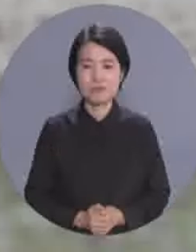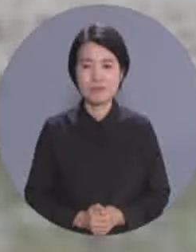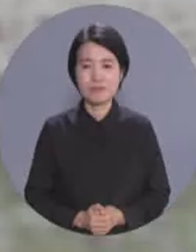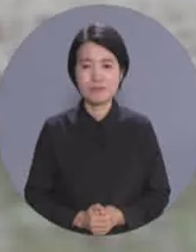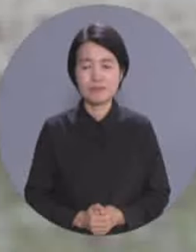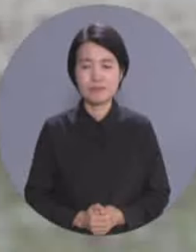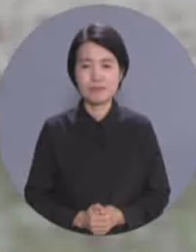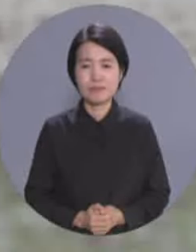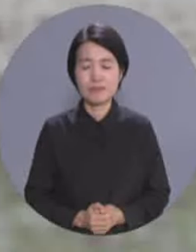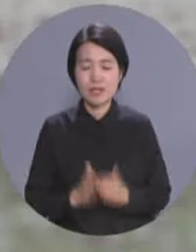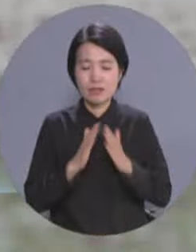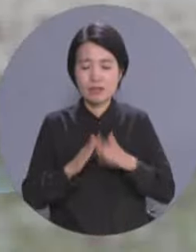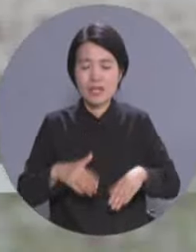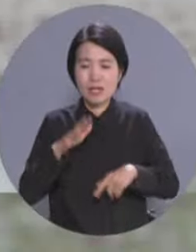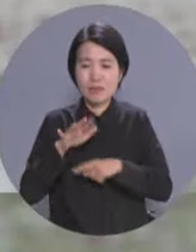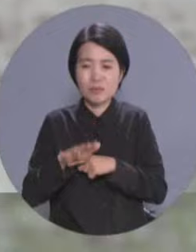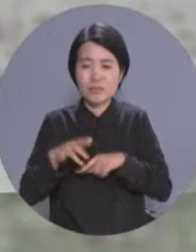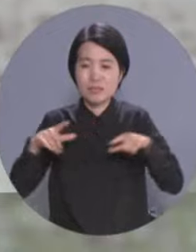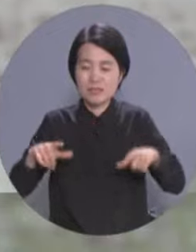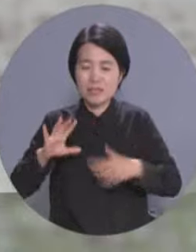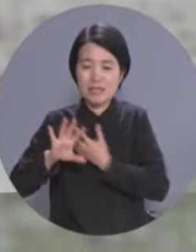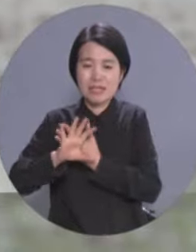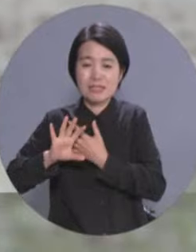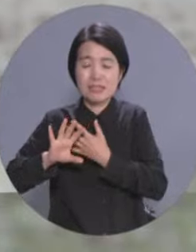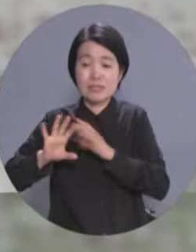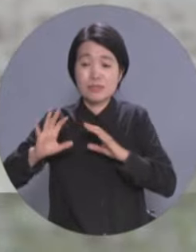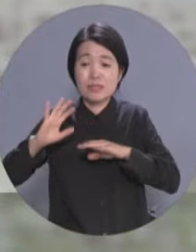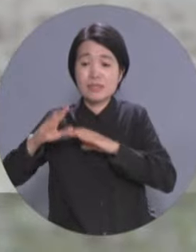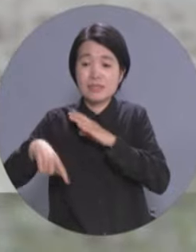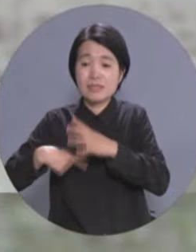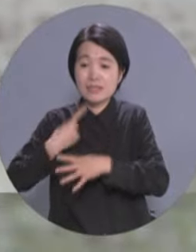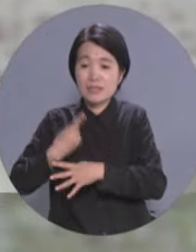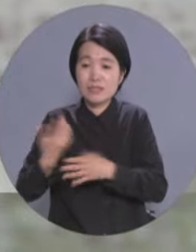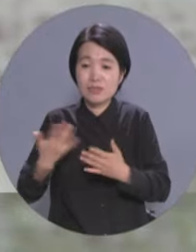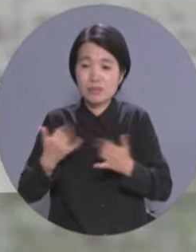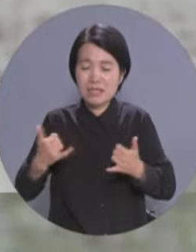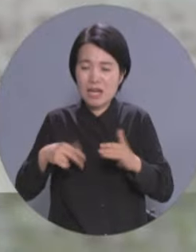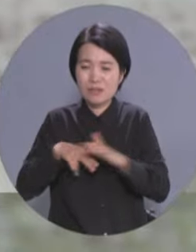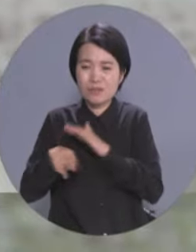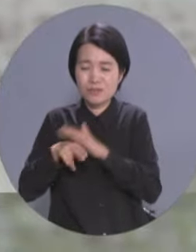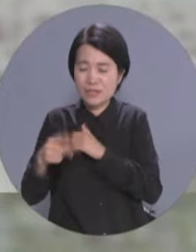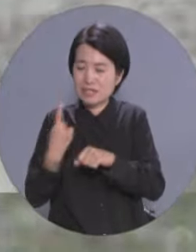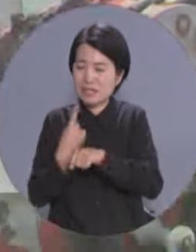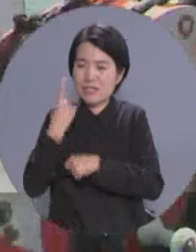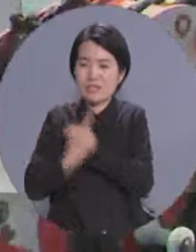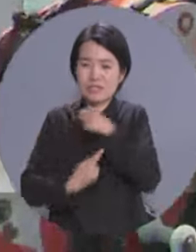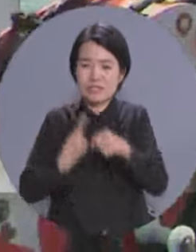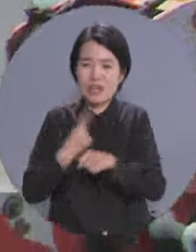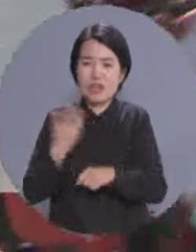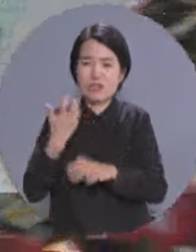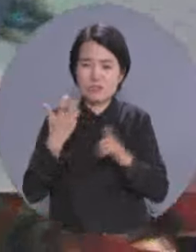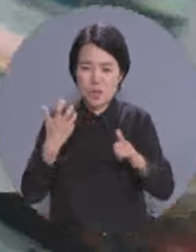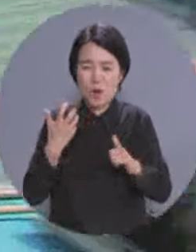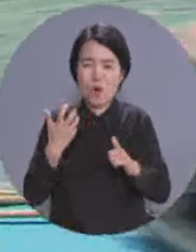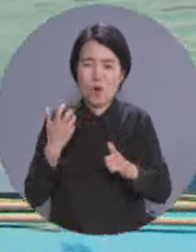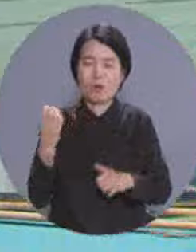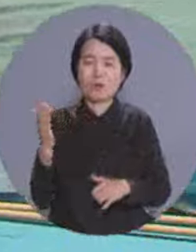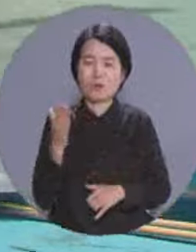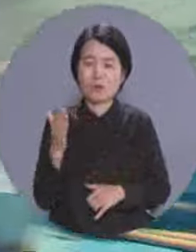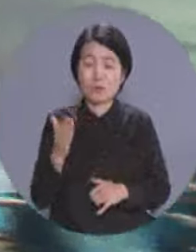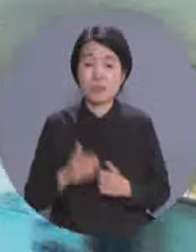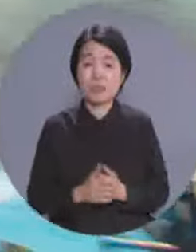당부했습니다 전남 농촌 지역의 외국인 계절 근로자 무단 이탈 사례가 지난해 여명에 육박한 것으로